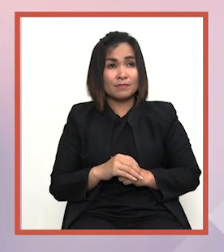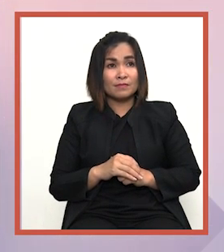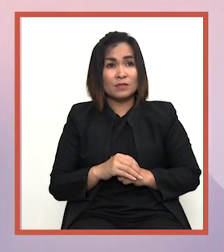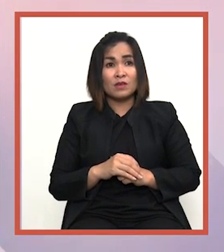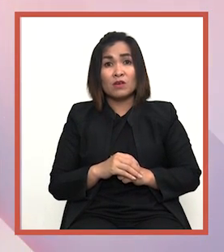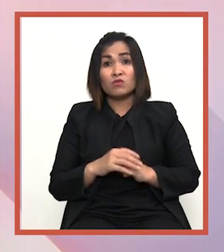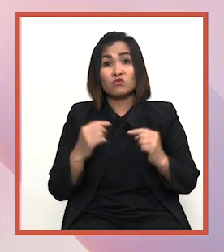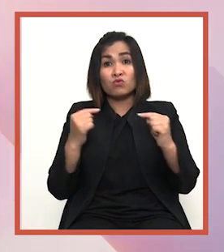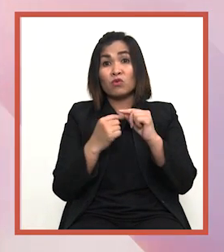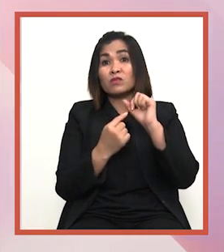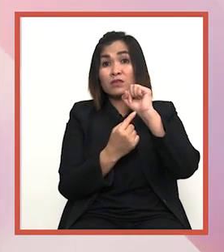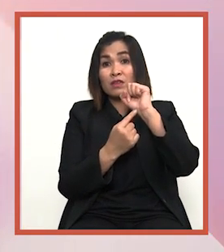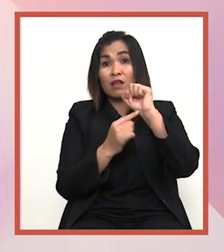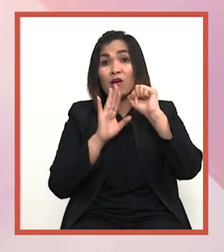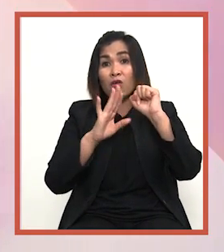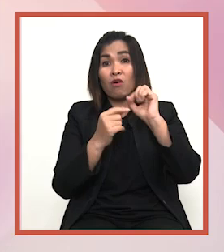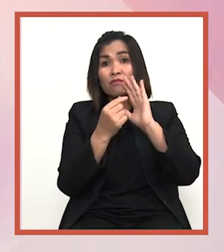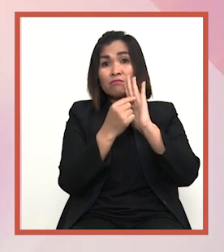โครงสร้างสัญลักษณ์สวิตช์ขั้วเดียว